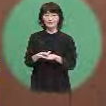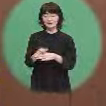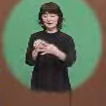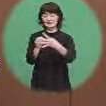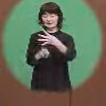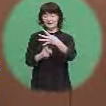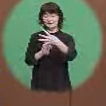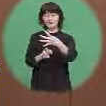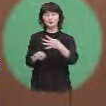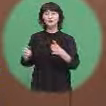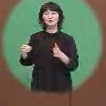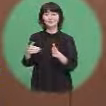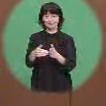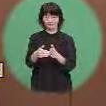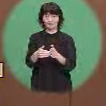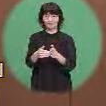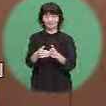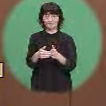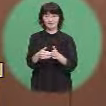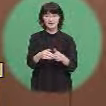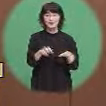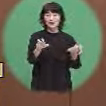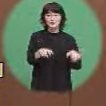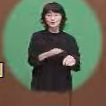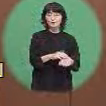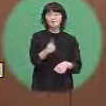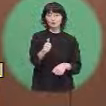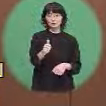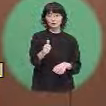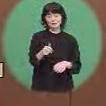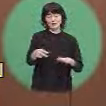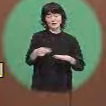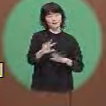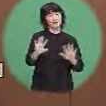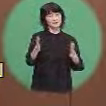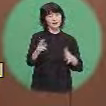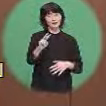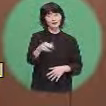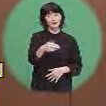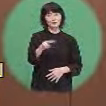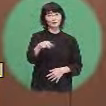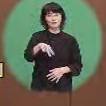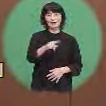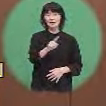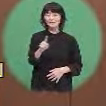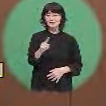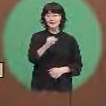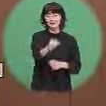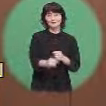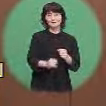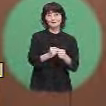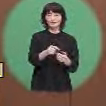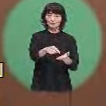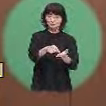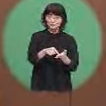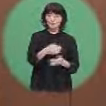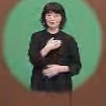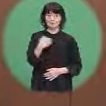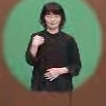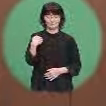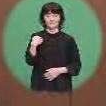月30日火曜日まで10医師は年間を通してリナ2025より受け付けており